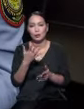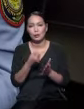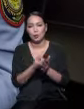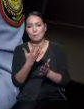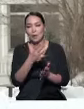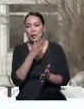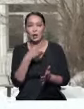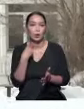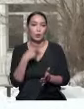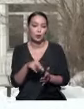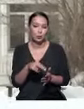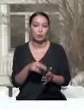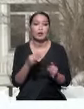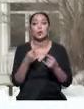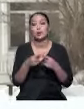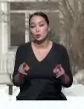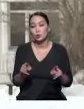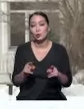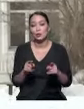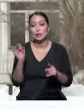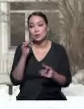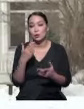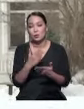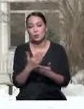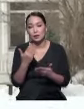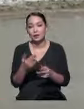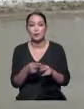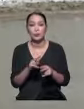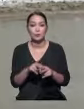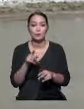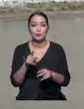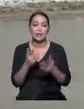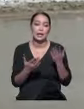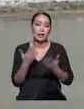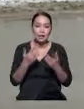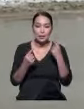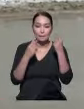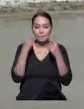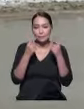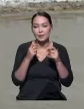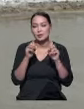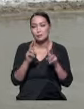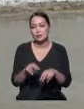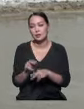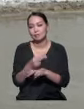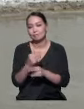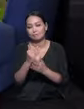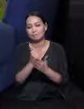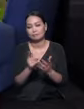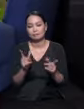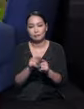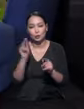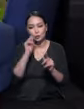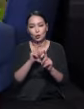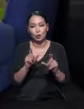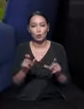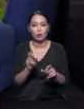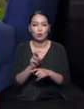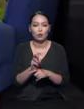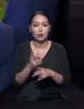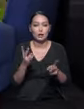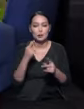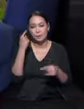со школьниками другая история. Им предстоит пройти исправительную психологическую программу в месте своего обучения, то есть в школах. К слову,